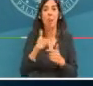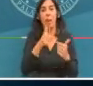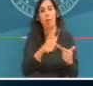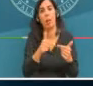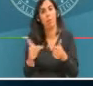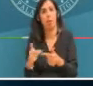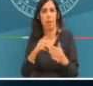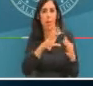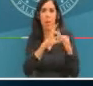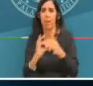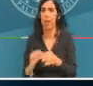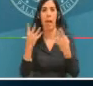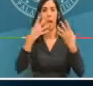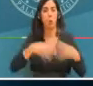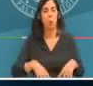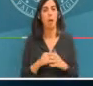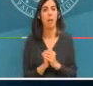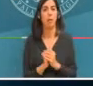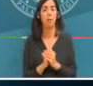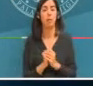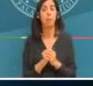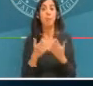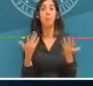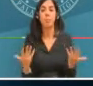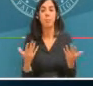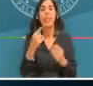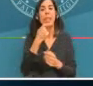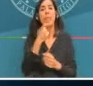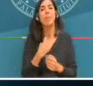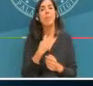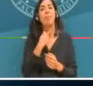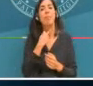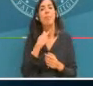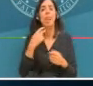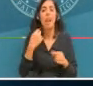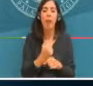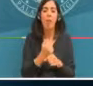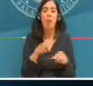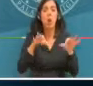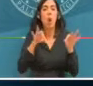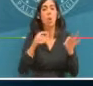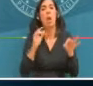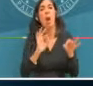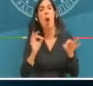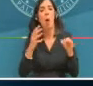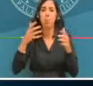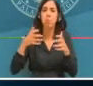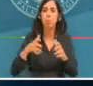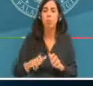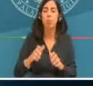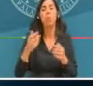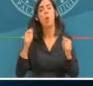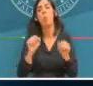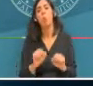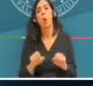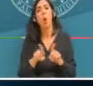causa delle nuove norme potrà giovarsi di un sostegno economico che gli permetterà di affrontare le prossime settimane